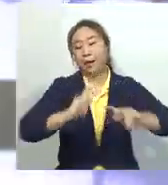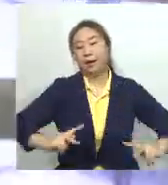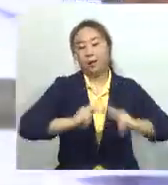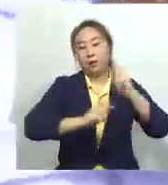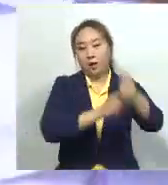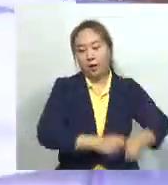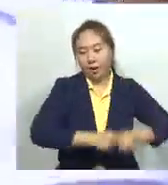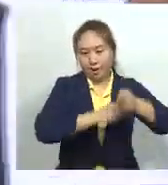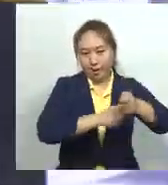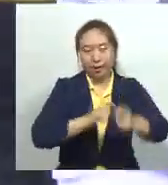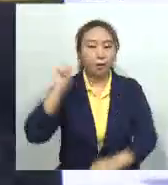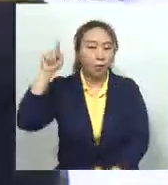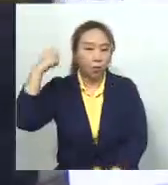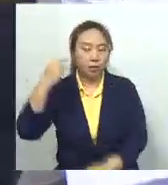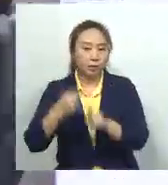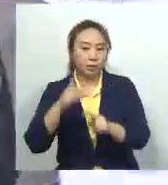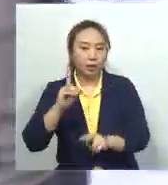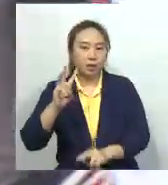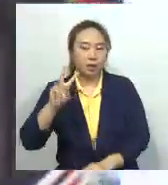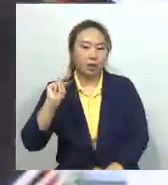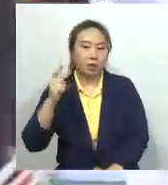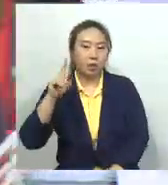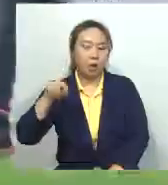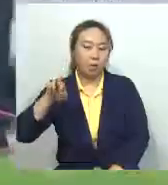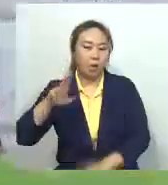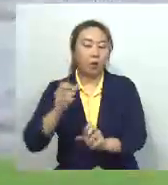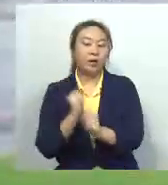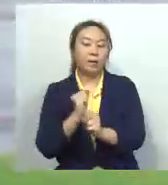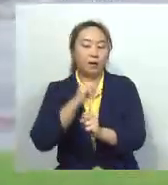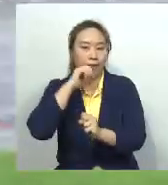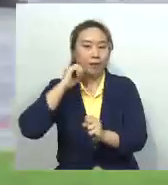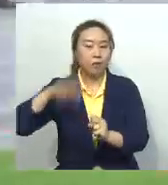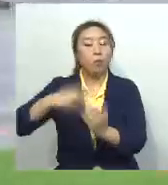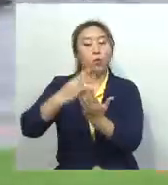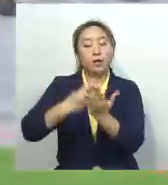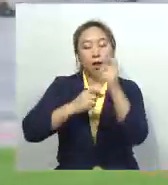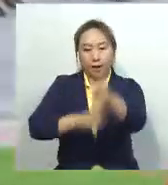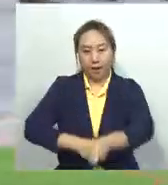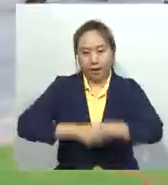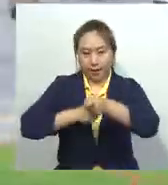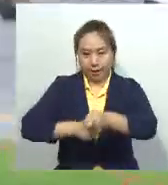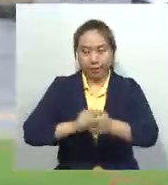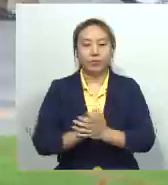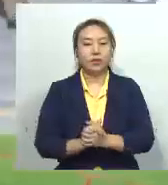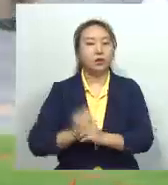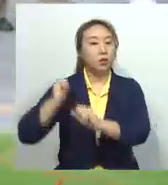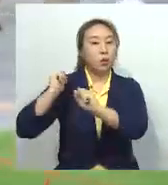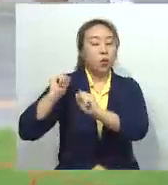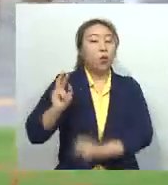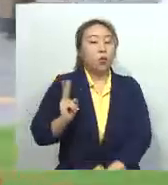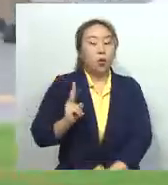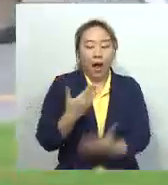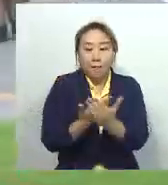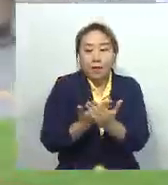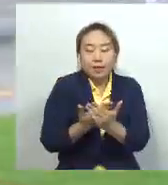รณ์และนางสาวดวงพรงามประดิษฐ์นักทรัพยากรบุคคลปฏิบัติการกรมวิชาการเกษตรส่วนเทพีคู่หาบเงินนะครับได้แก่นาง